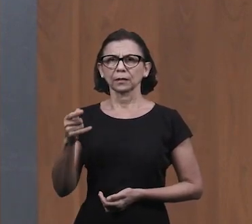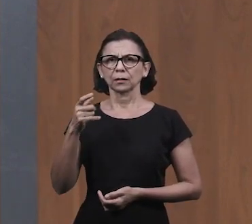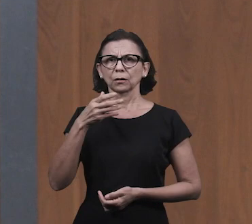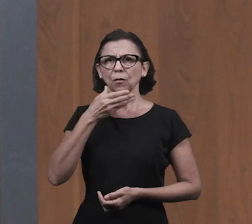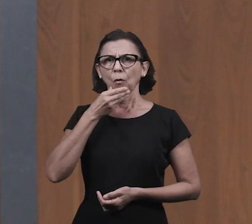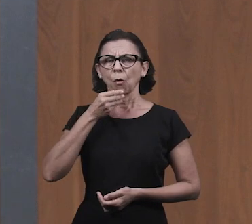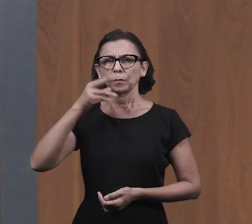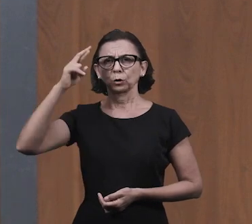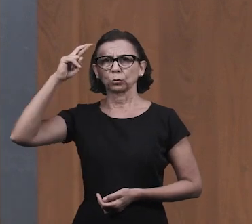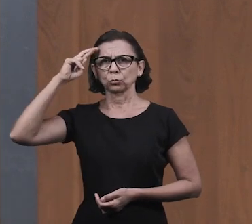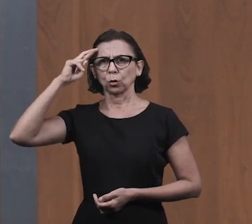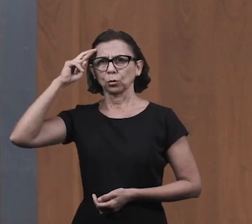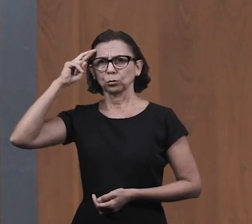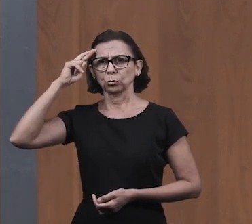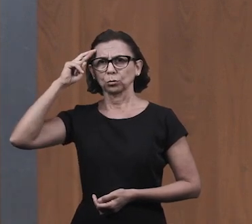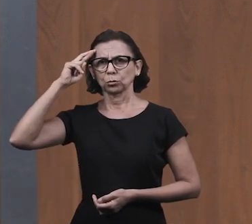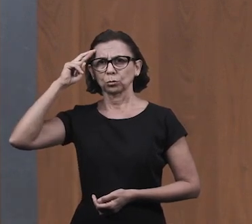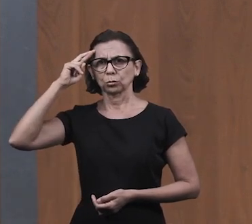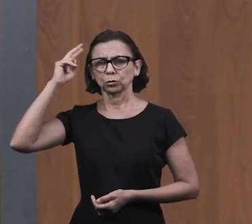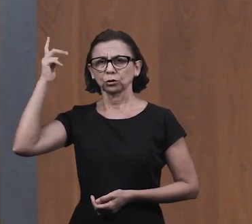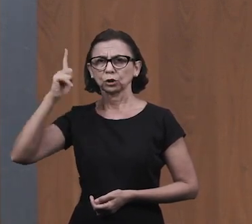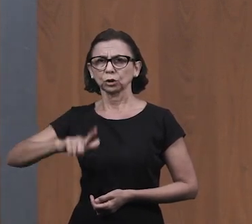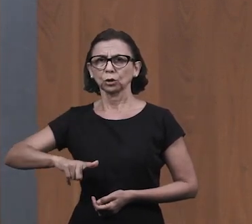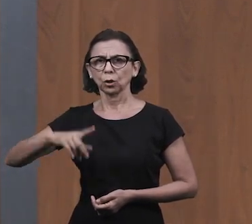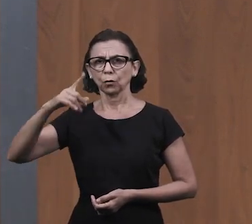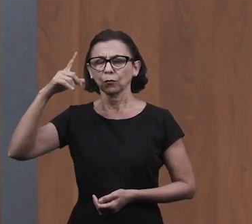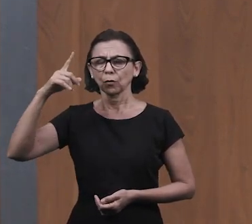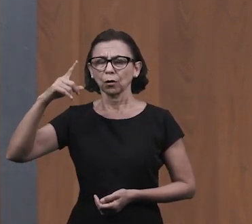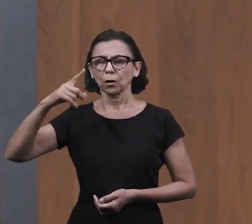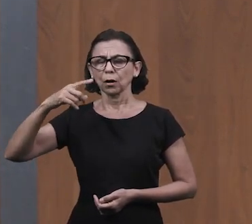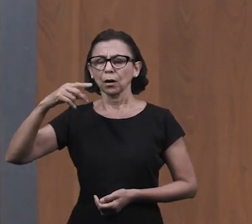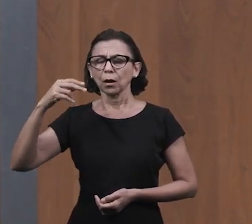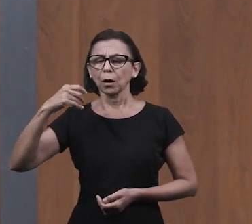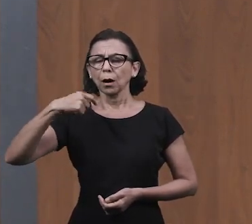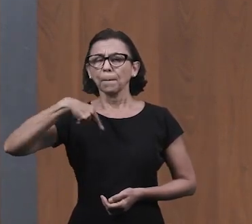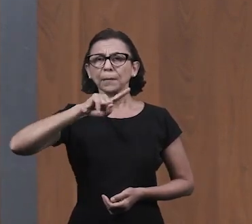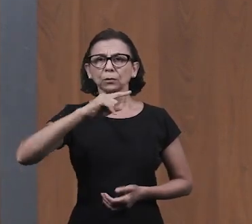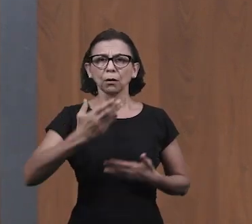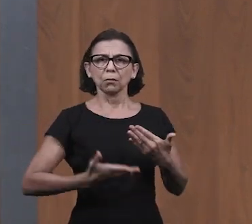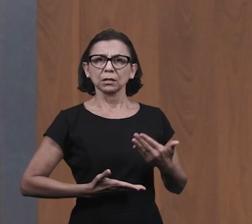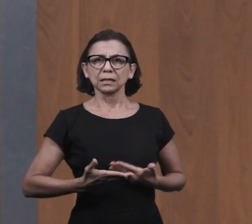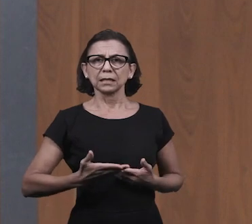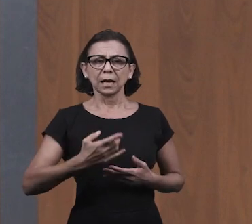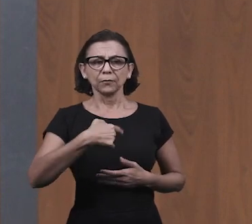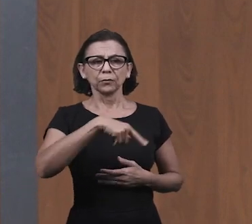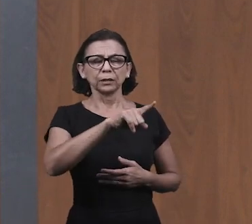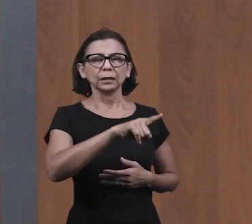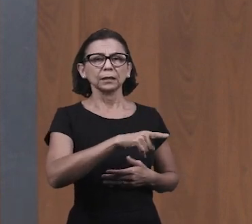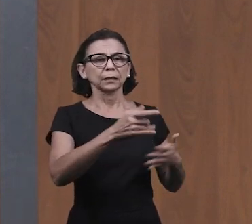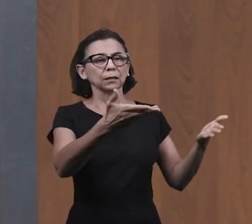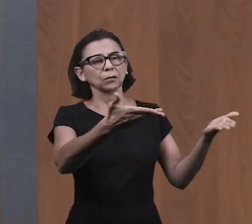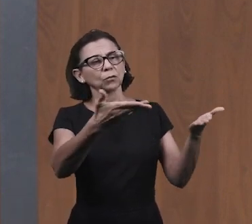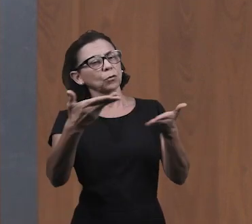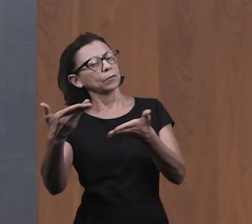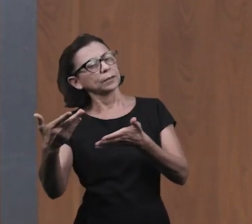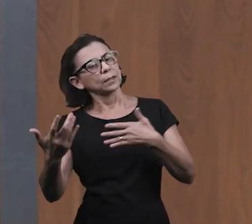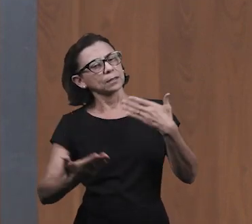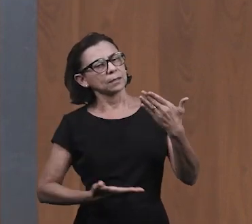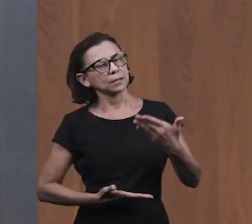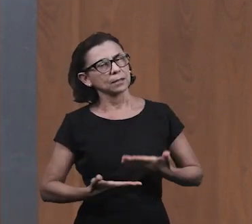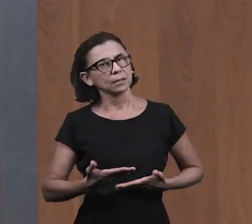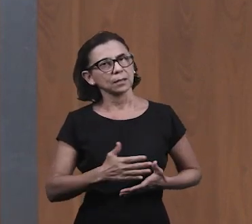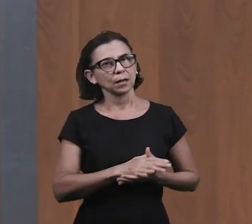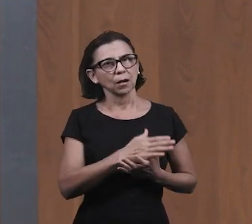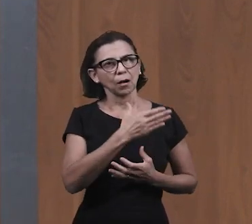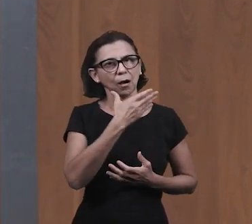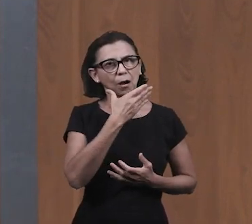Alors, l'homme, il a dit que son serviteur puisse aller rapidement vers les rues et les quartiers